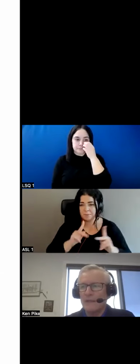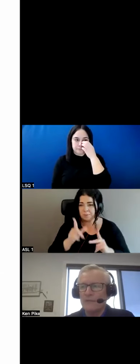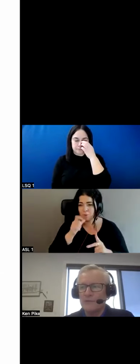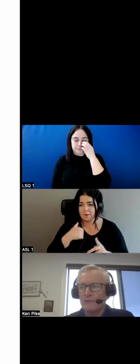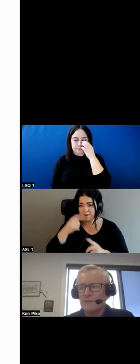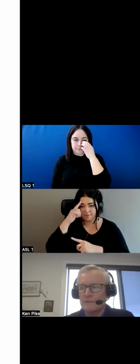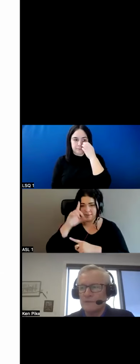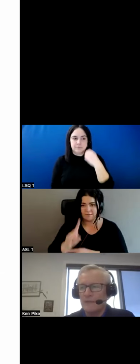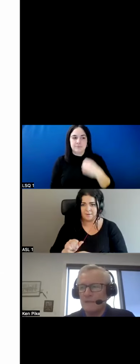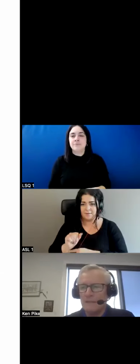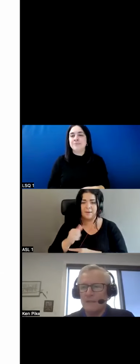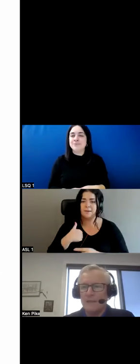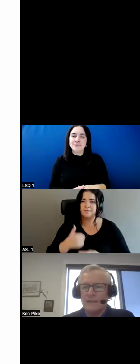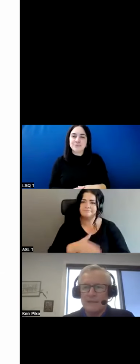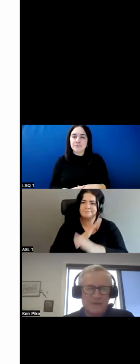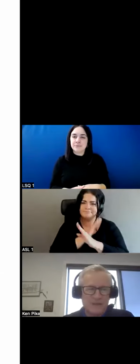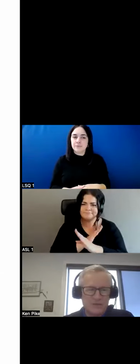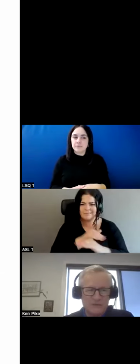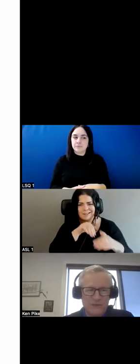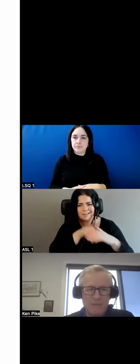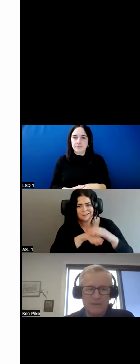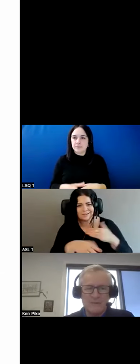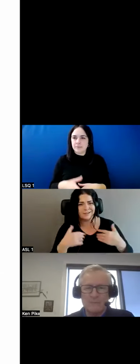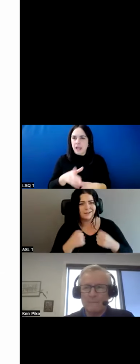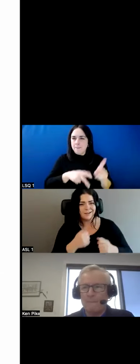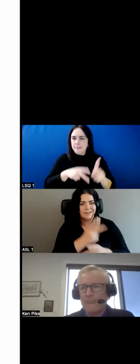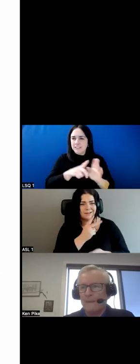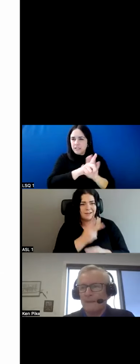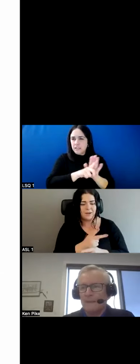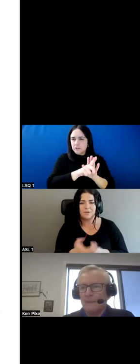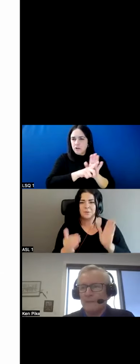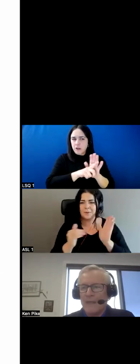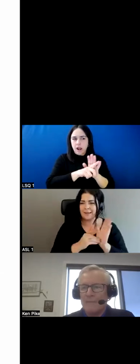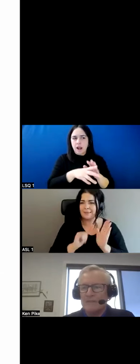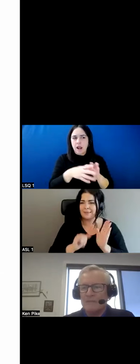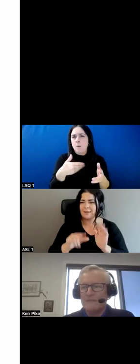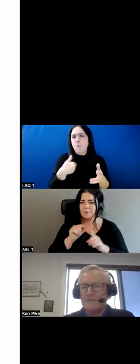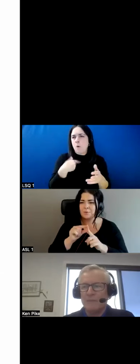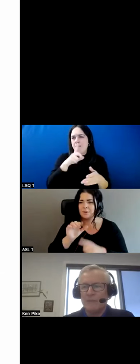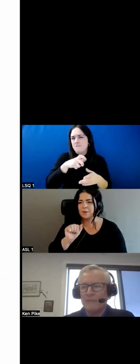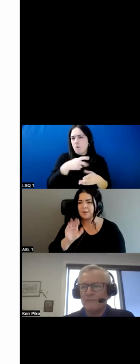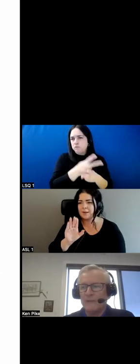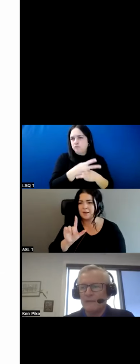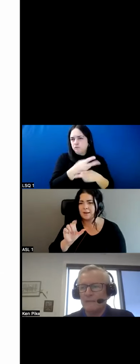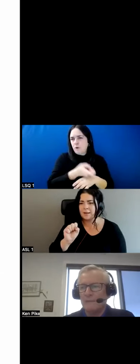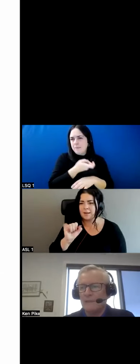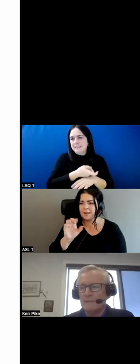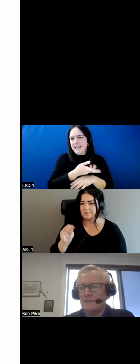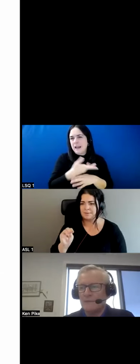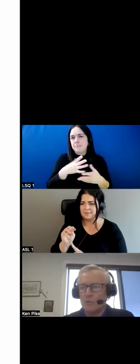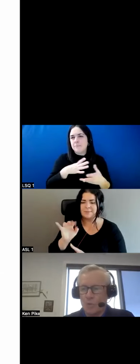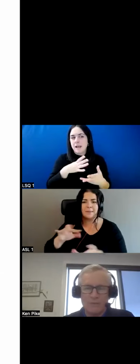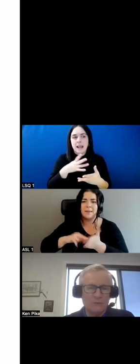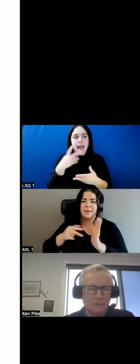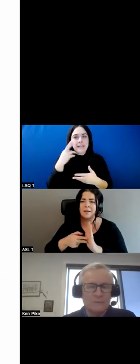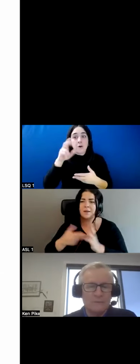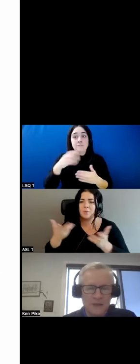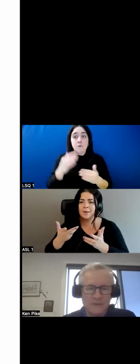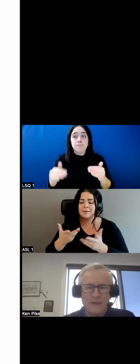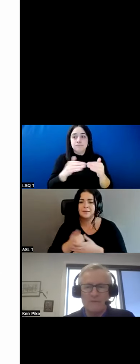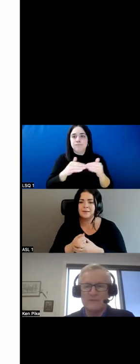Une des raisons pour lesquelles les personnes ayant des déficiences intellectuelles ont besoin de soins de santé, c'est à cause du capacitisme. Le capacitisme,